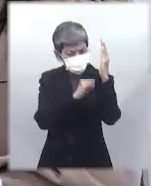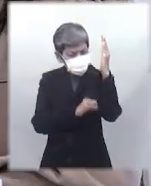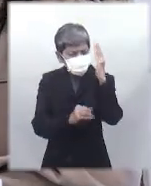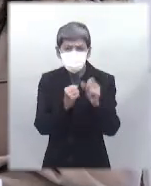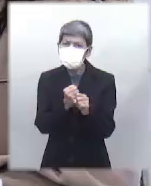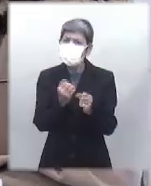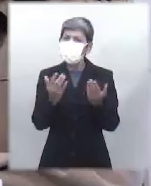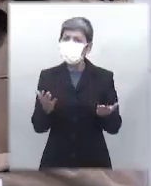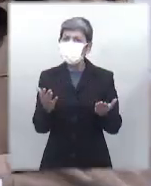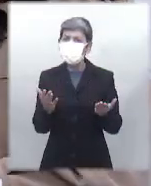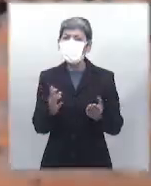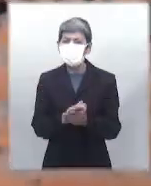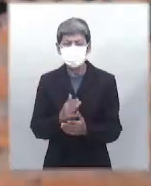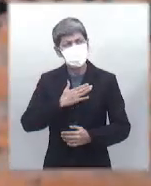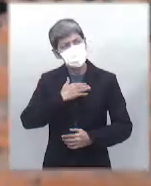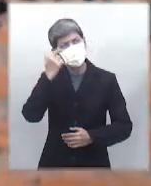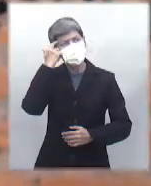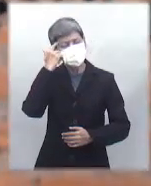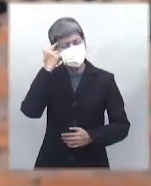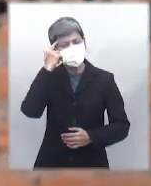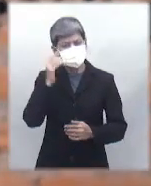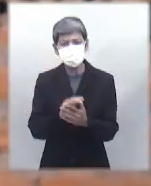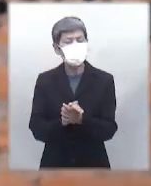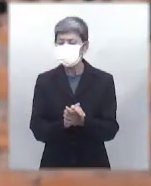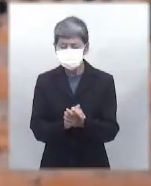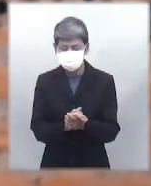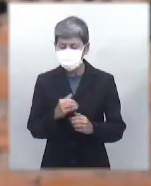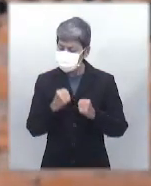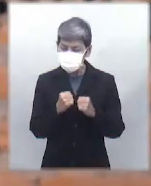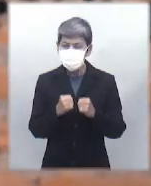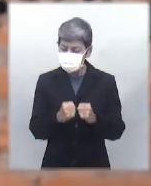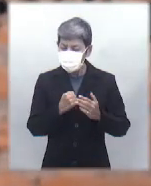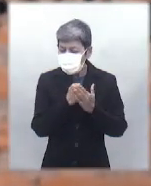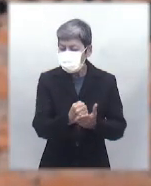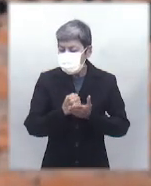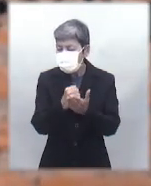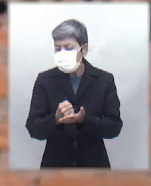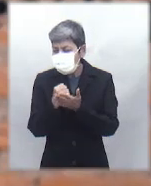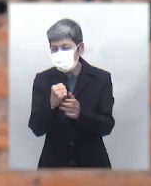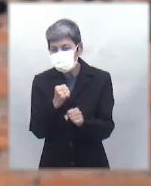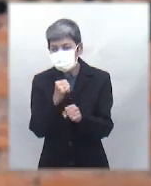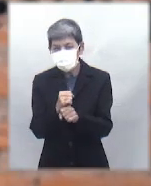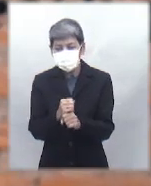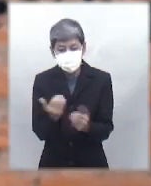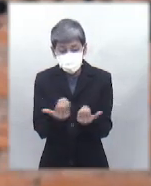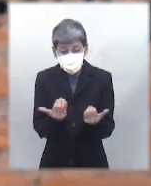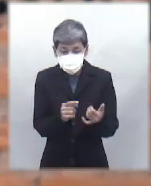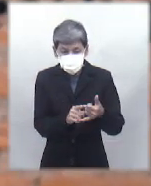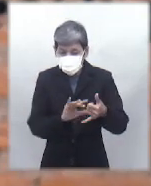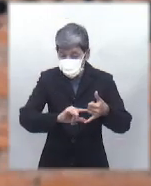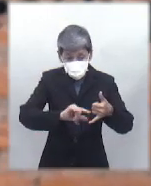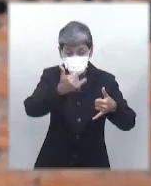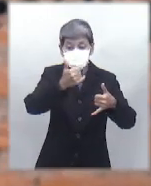โอ้โหยิ่งยากเข้าไปใหญ่เลยเราก็เลยคิดว่าเราอยู่นิ่งเฉยไม่ได้แล้วล่ะนะครับเพราะว่าเราจะทำไงคือไม่ใช่ลูกเราดีคนเดียว